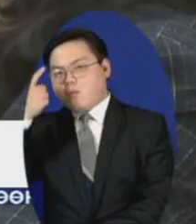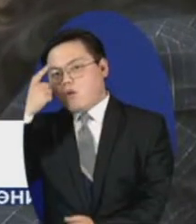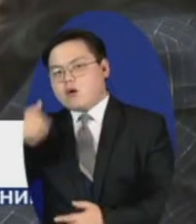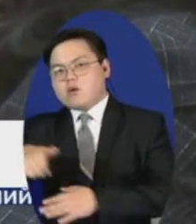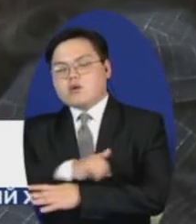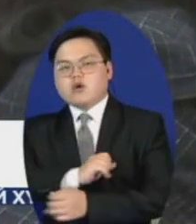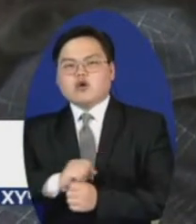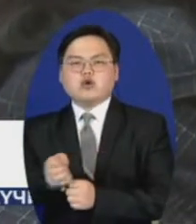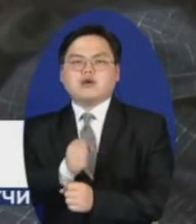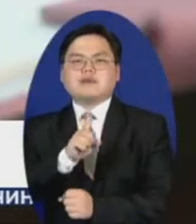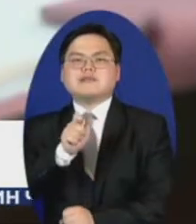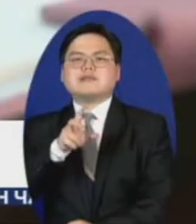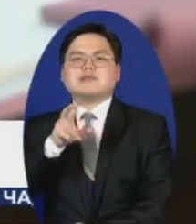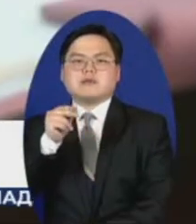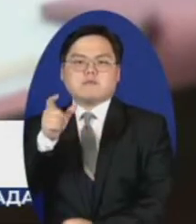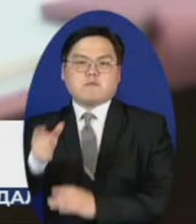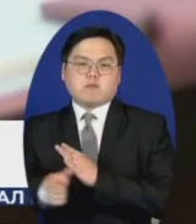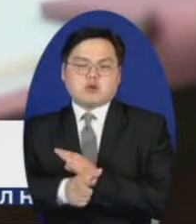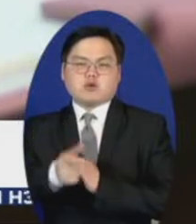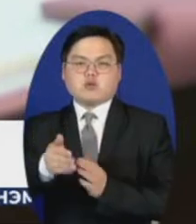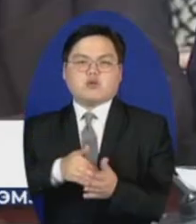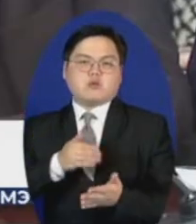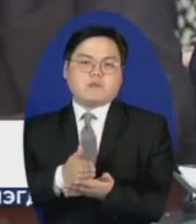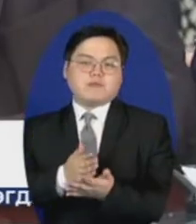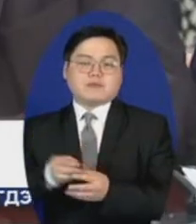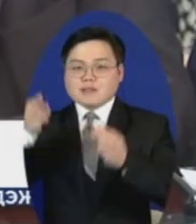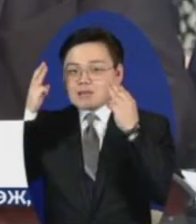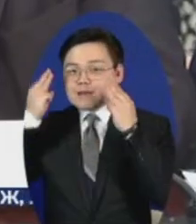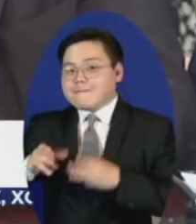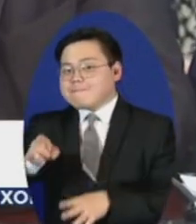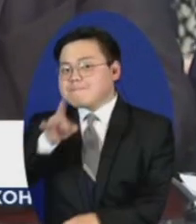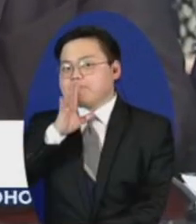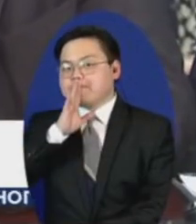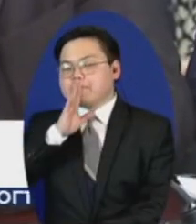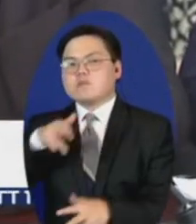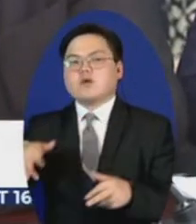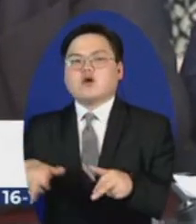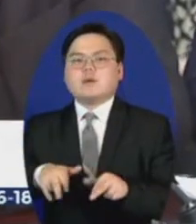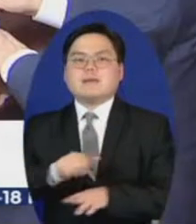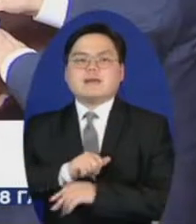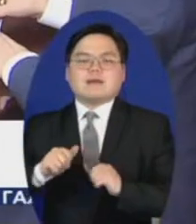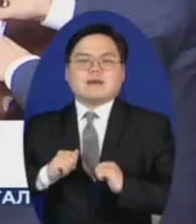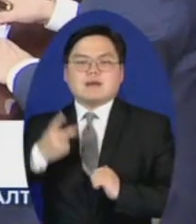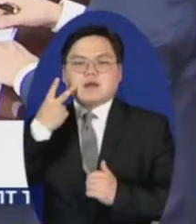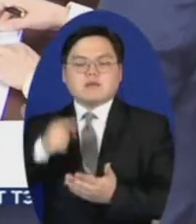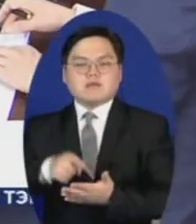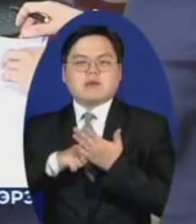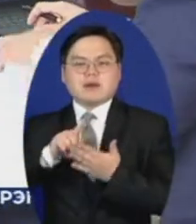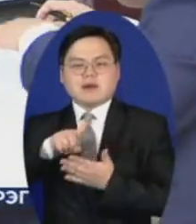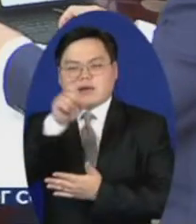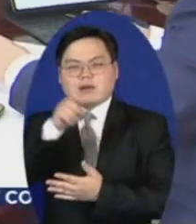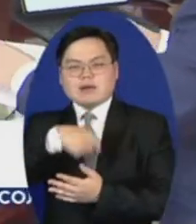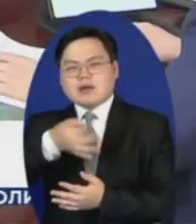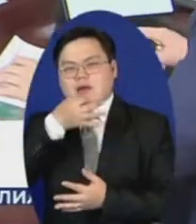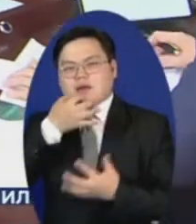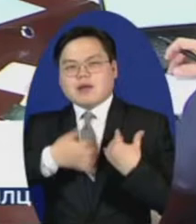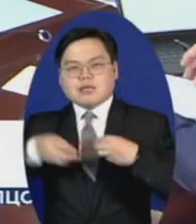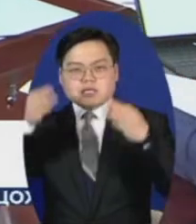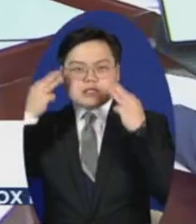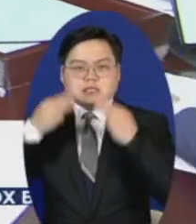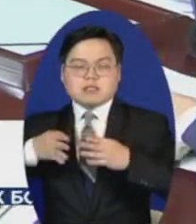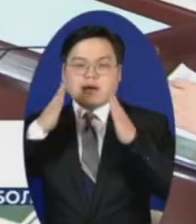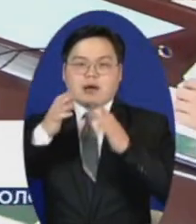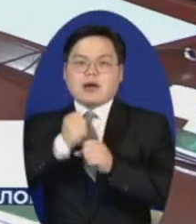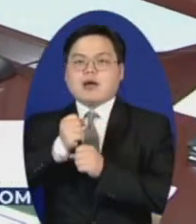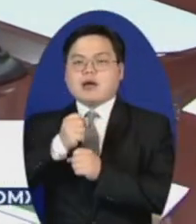хөдөлгөөн засалж дутагдaltaй байгааг ч хэлж байлаа. Харин шийдвэр гарах төвшөнд төгсдгийн бэрхшээлтэй иргэдийн өмнө тулгамдж байгаа асуудыг нэн даруй шийдвэрлэхэд анхаарч